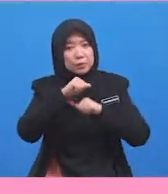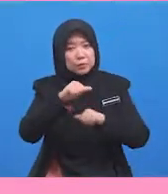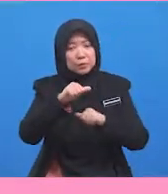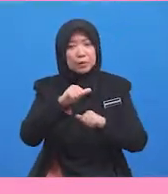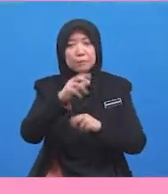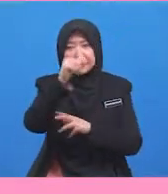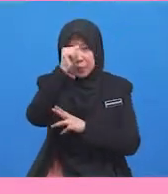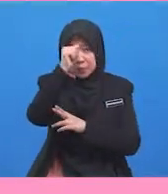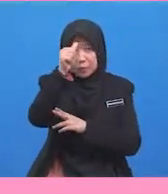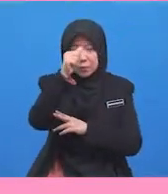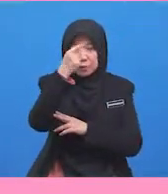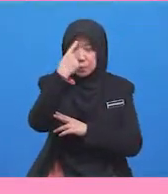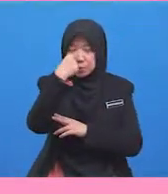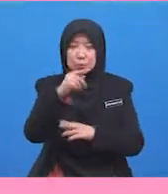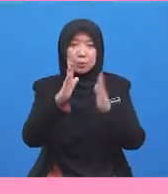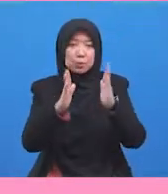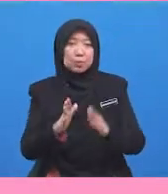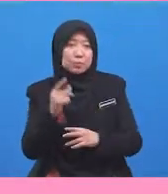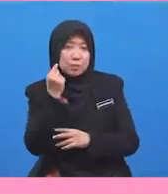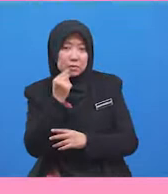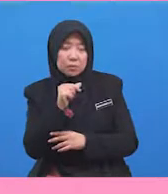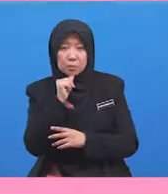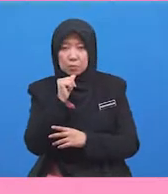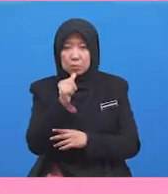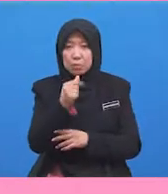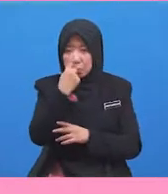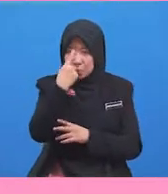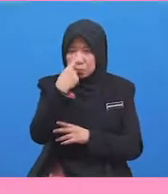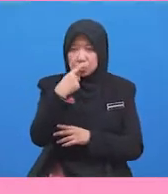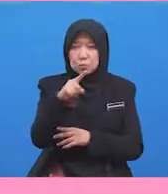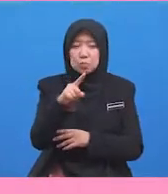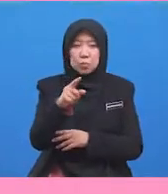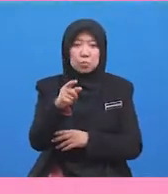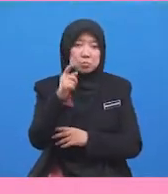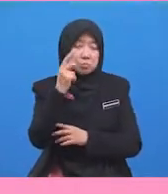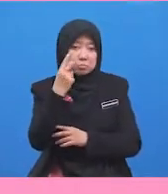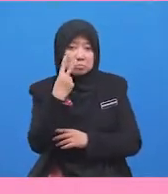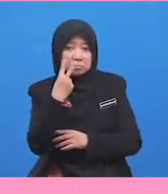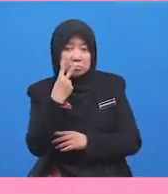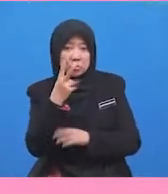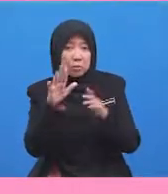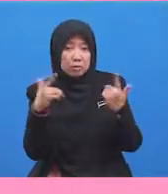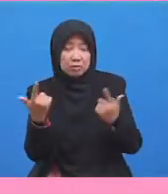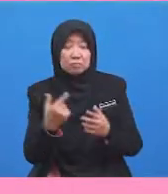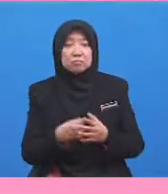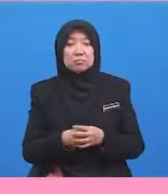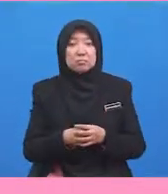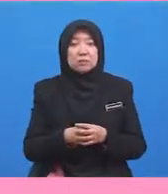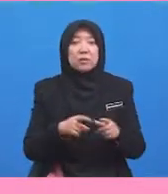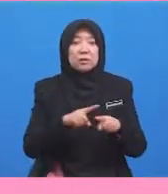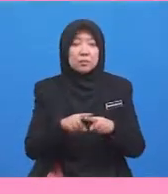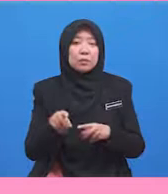oleh Allah kepada seseorang gadis bukanlah untuk dijadikan tontonan umum sebaliknya